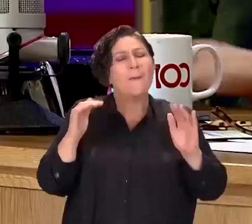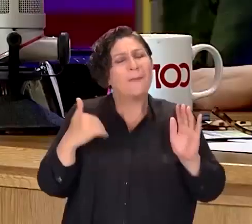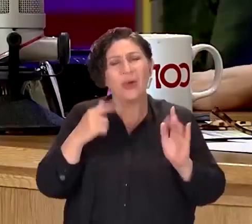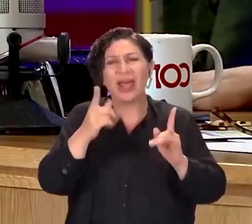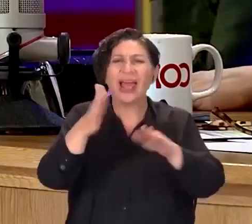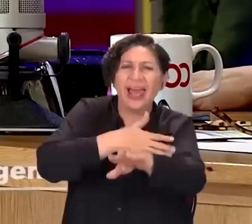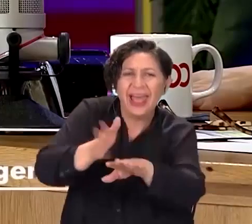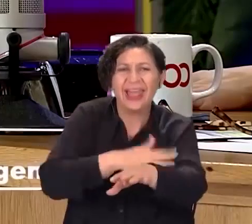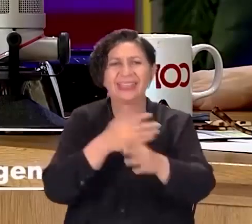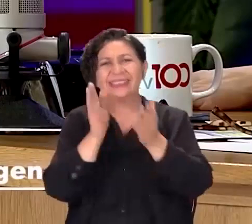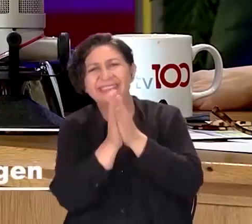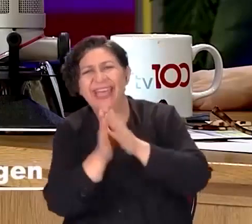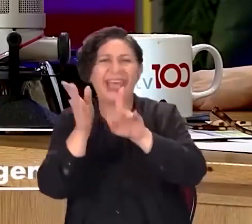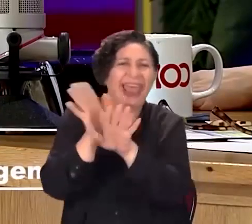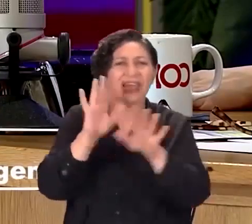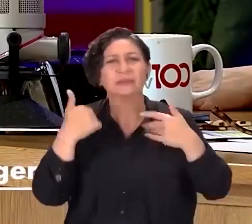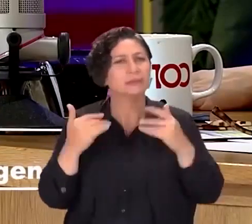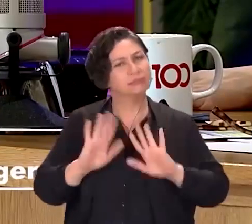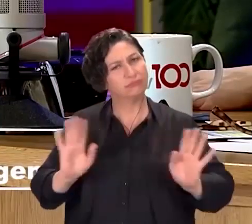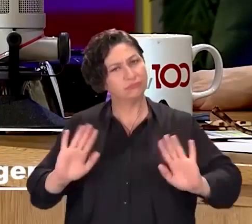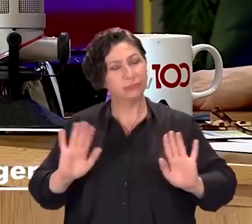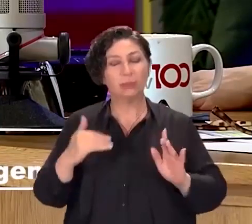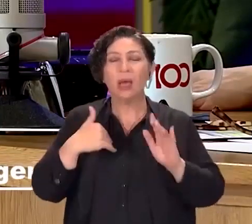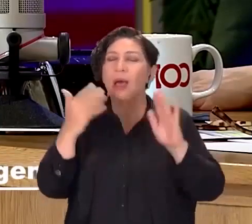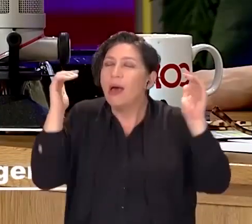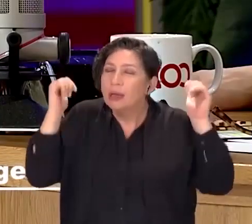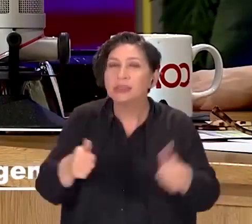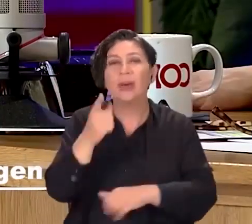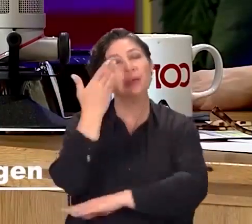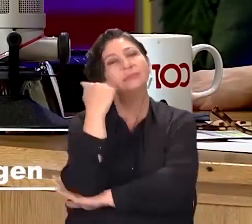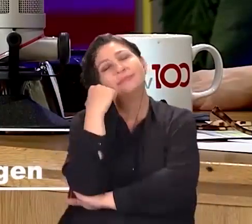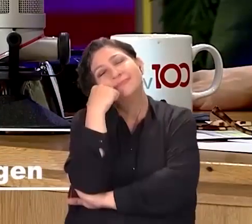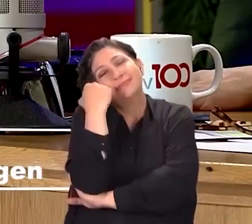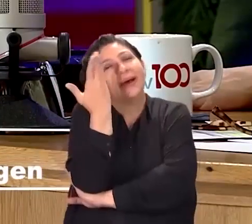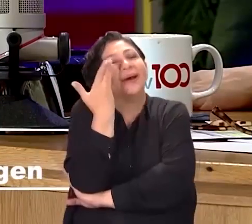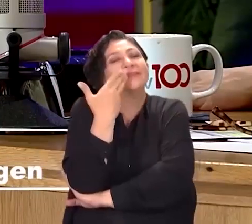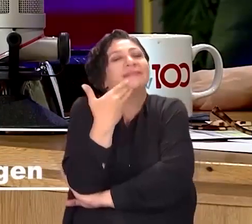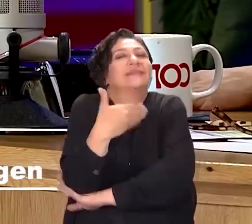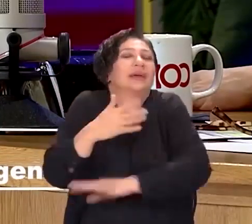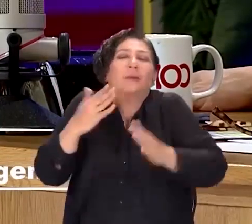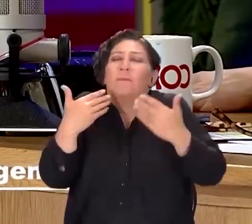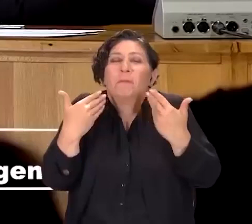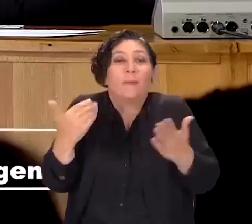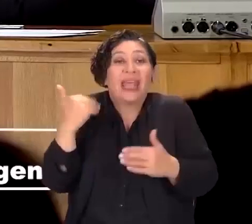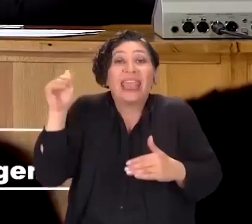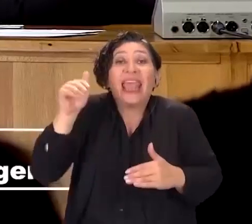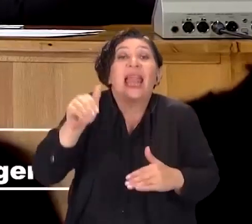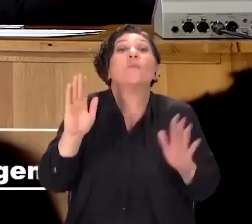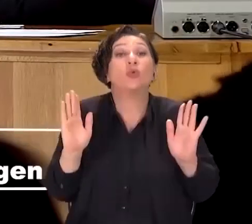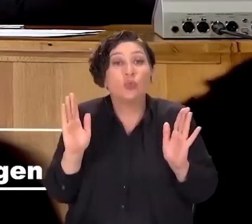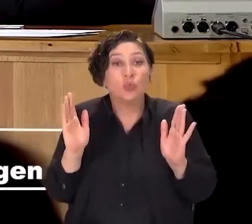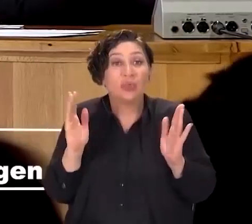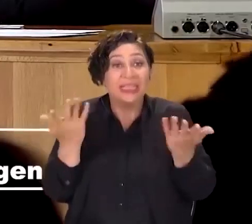öyle şey olsun aman geldi değil. Her zaman hayranlık duyduğum için o büyük tutku, sana gelemiyordum